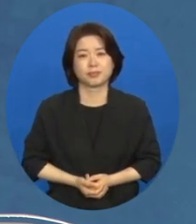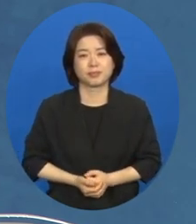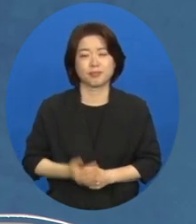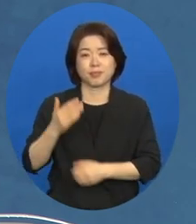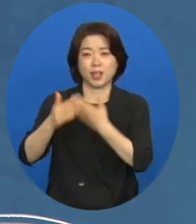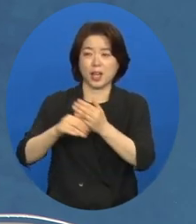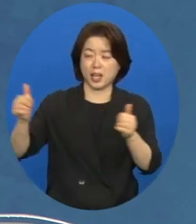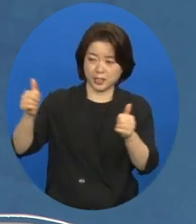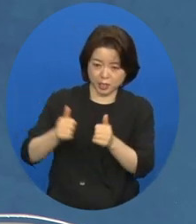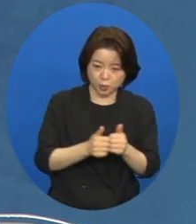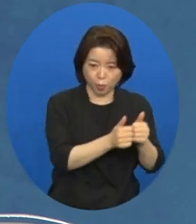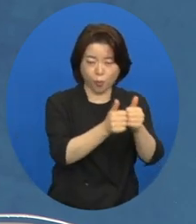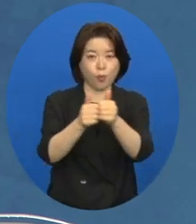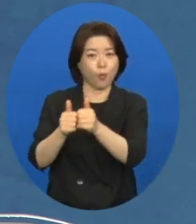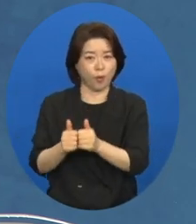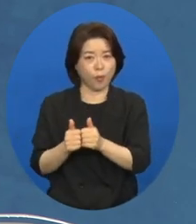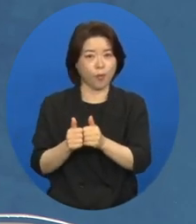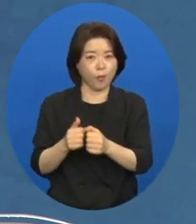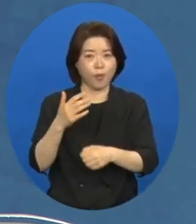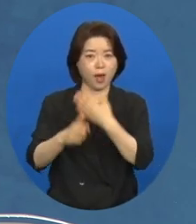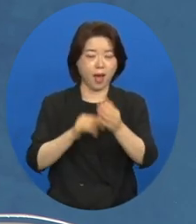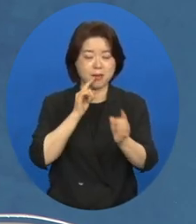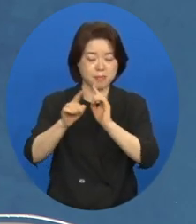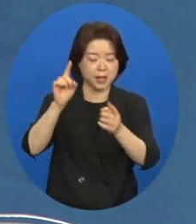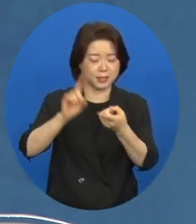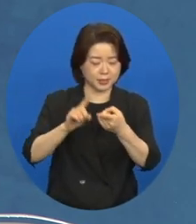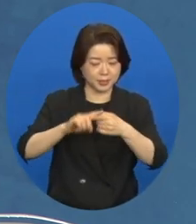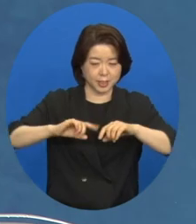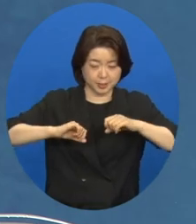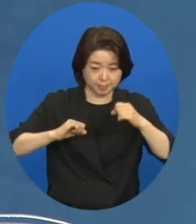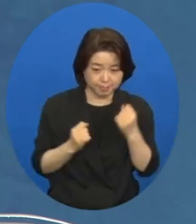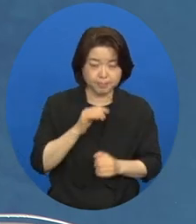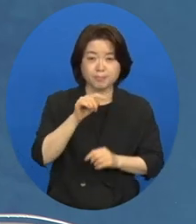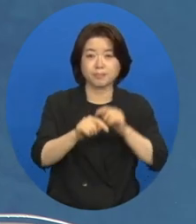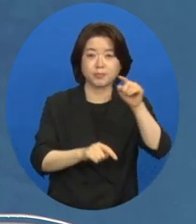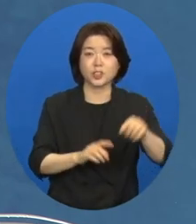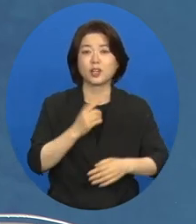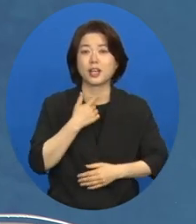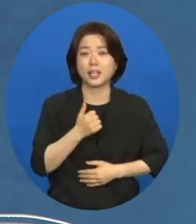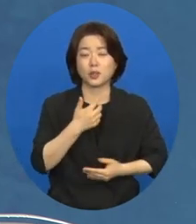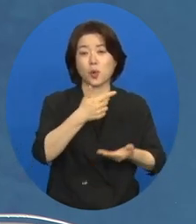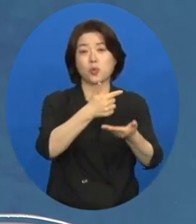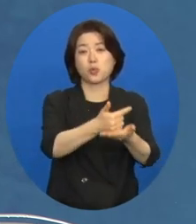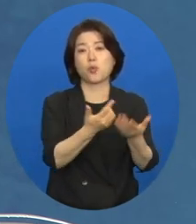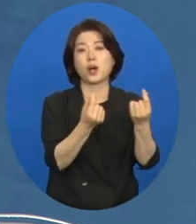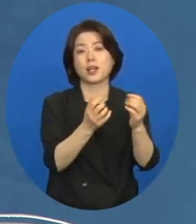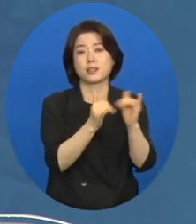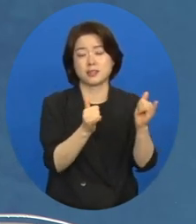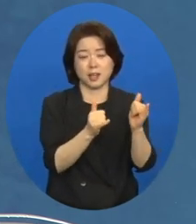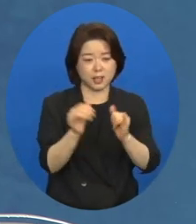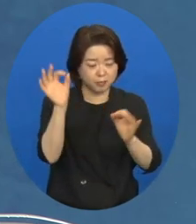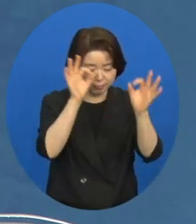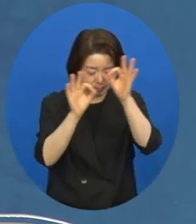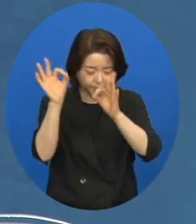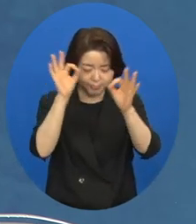하나님과 동행했고 하나님의 말씀 그대로 준행했던 노아 같은 사람을 찾고